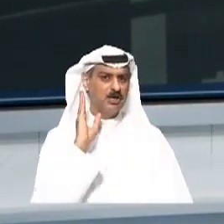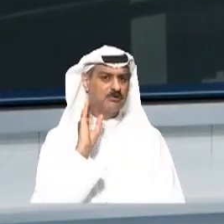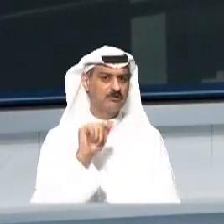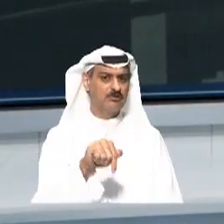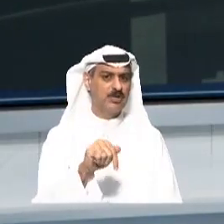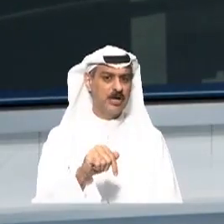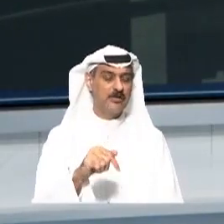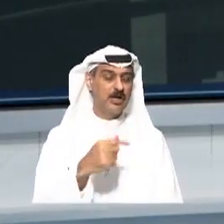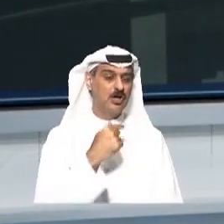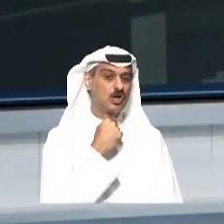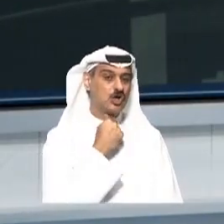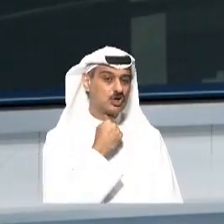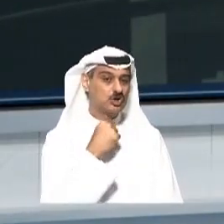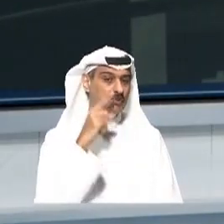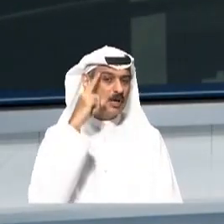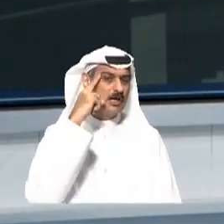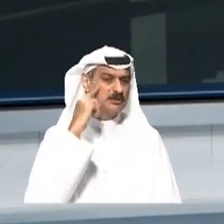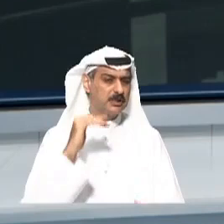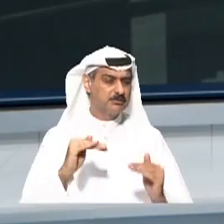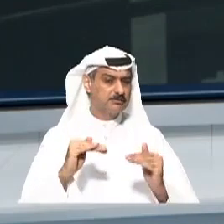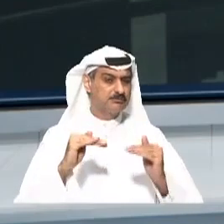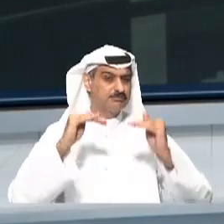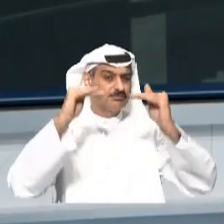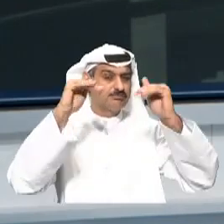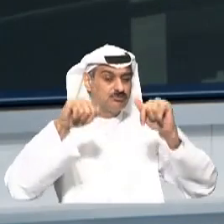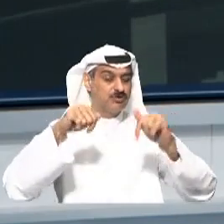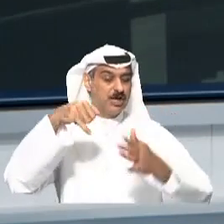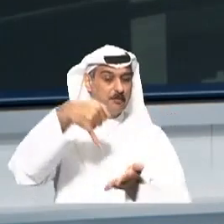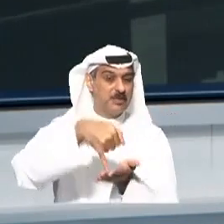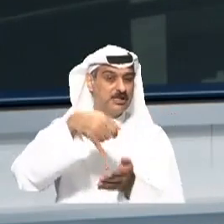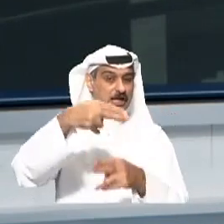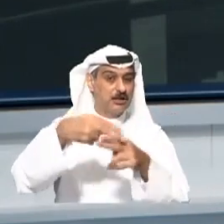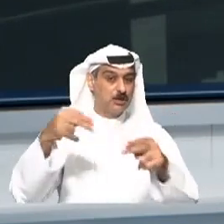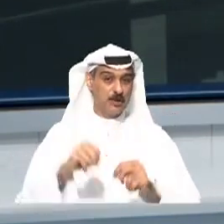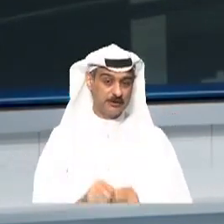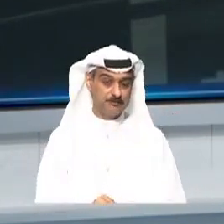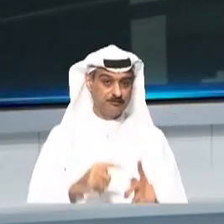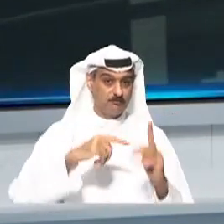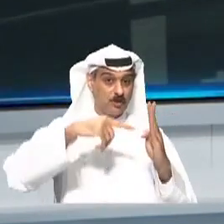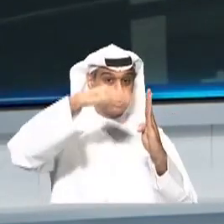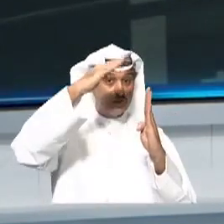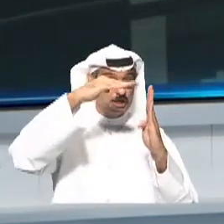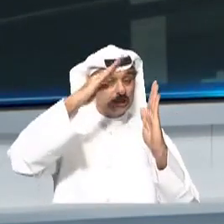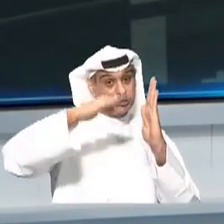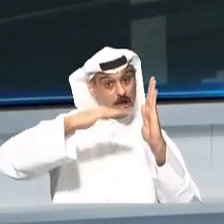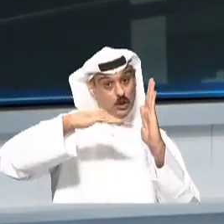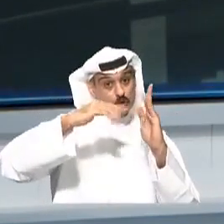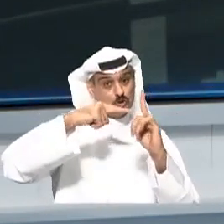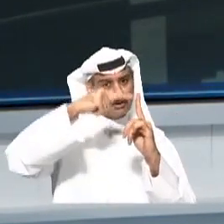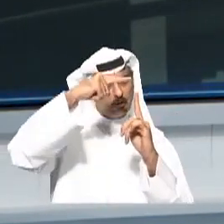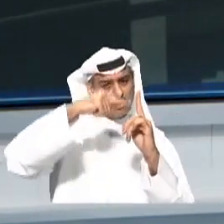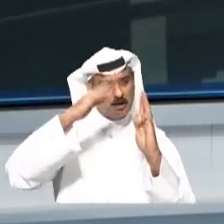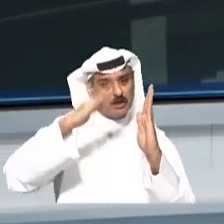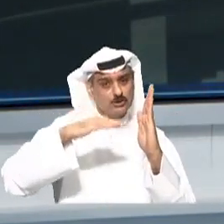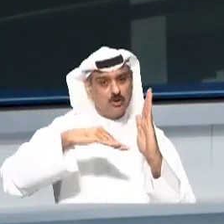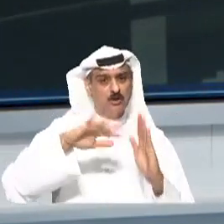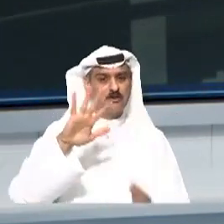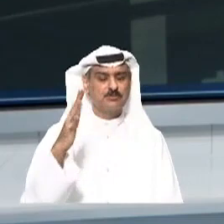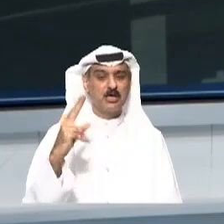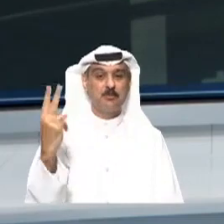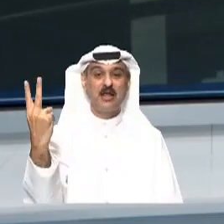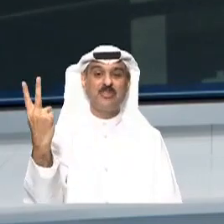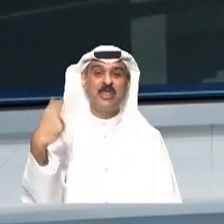الجمعة والسبت قد تصل 42 درجة مئوية في مدينة الكويت. أما درجات الحرارة الصغرى متفاوتة ما بين